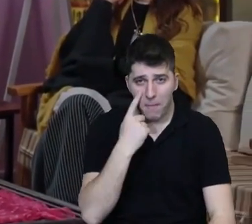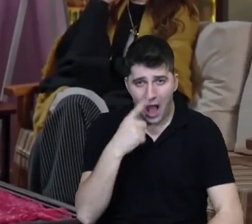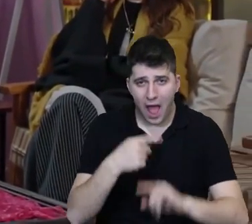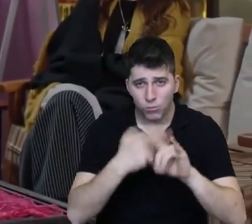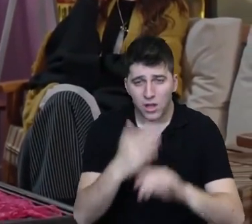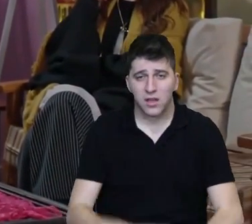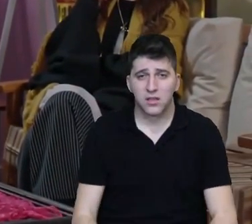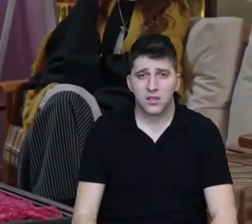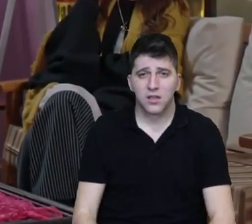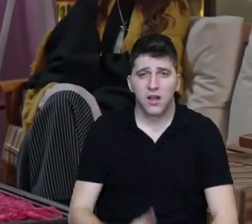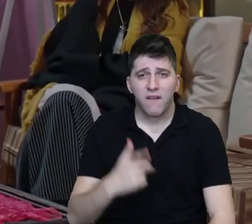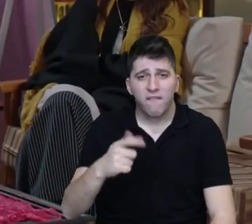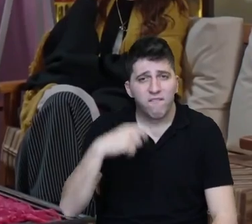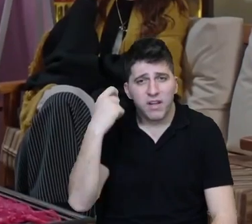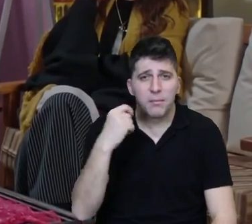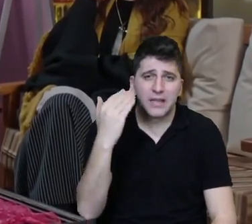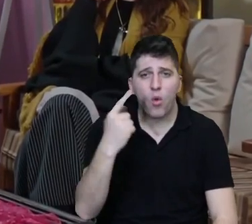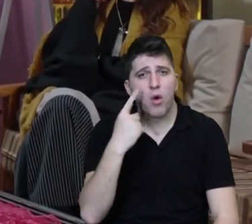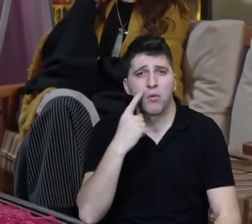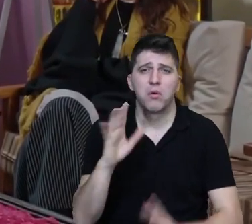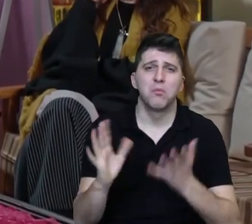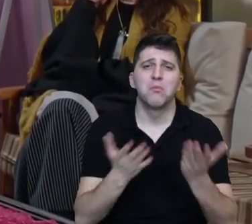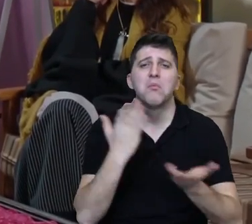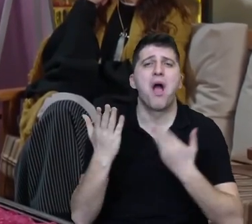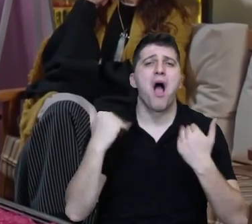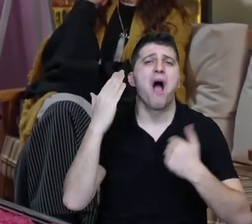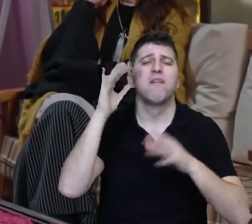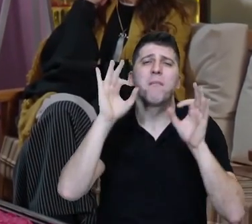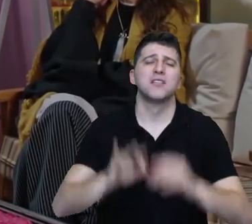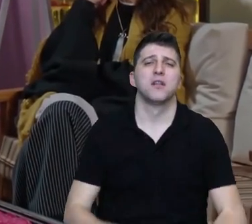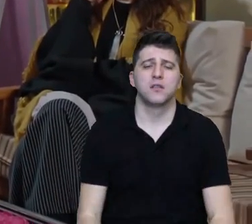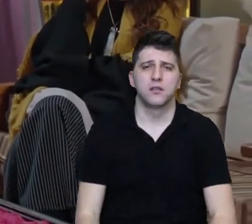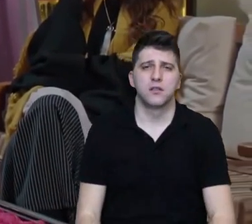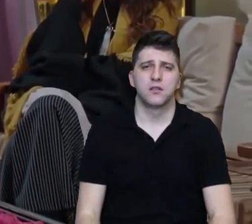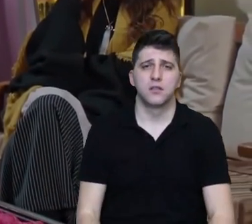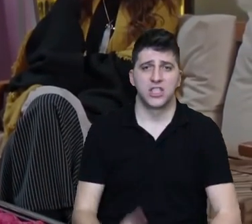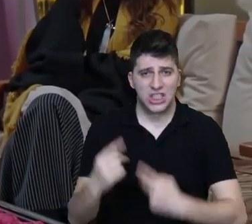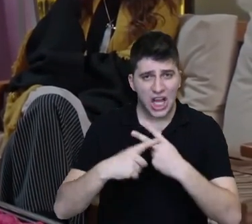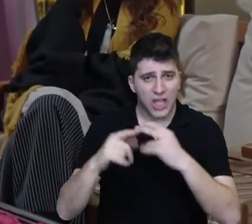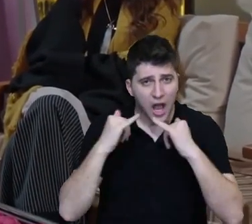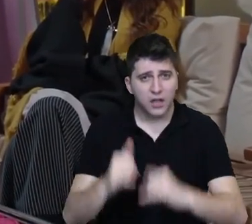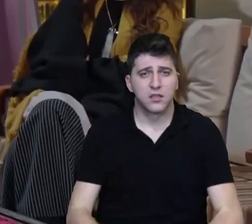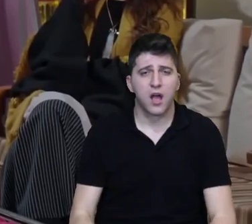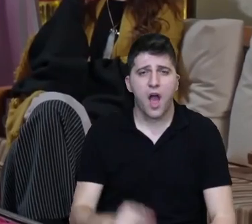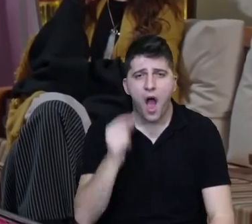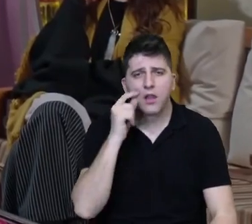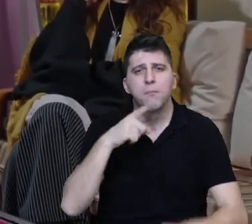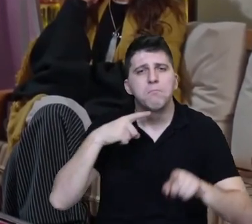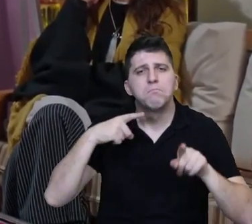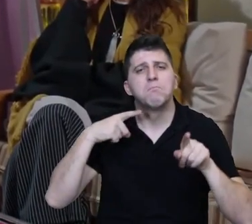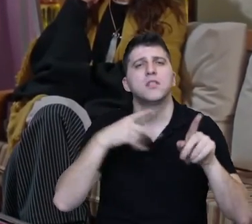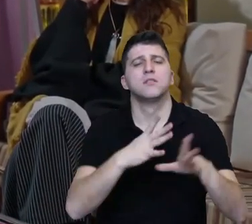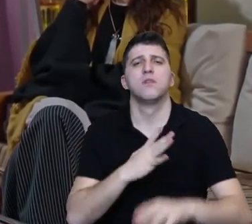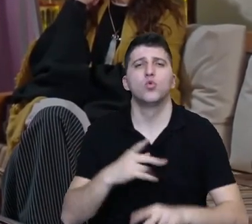Hürmüt'a. Ya nasıl da filmciler geliyor diye böyle böyle havalanmaya başlamış. Kız Yaşar da öyle. Adamların peşinden